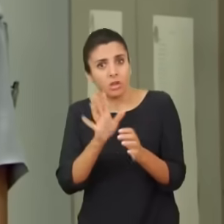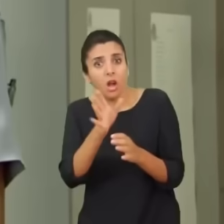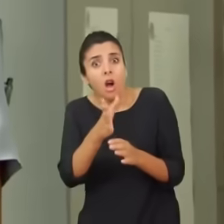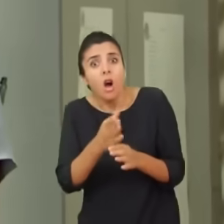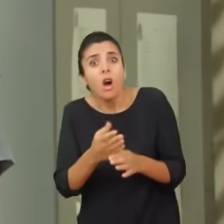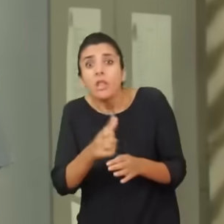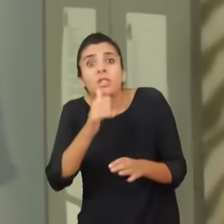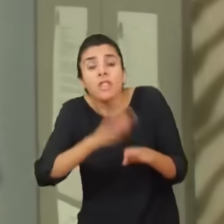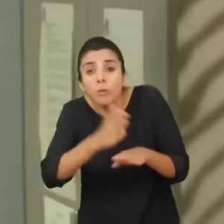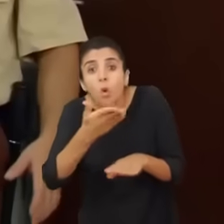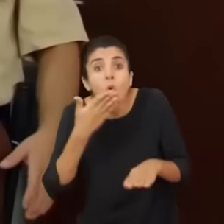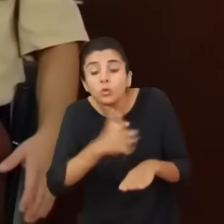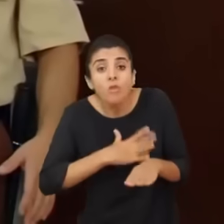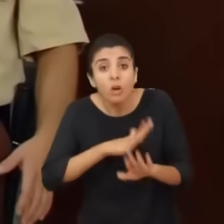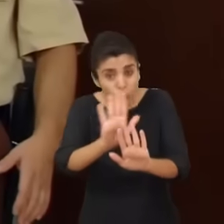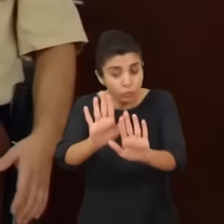bardağı geri çekti.